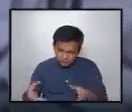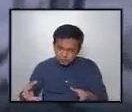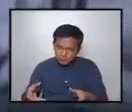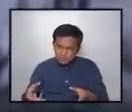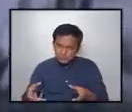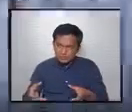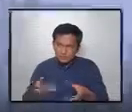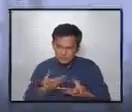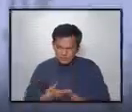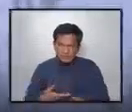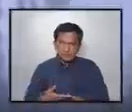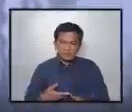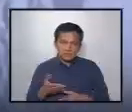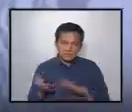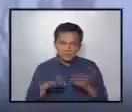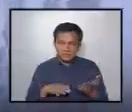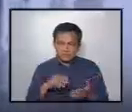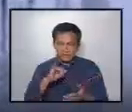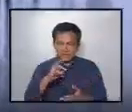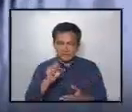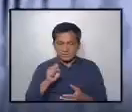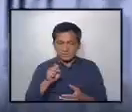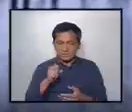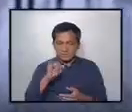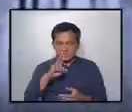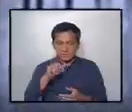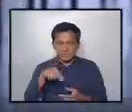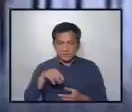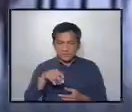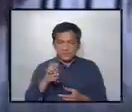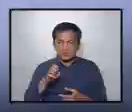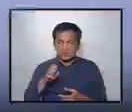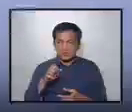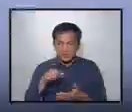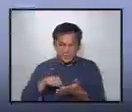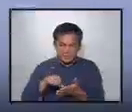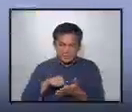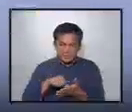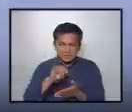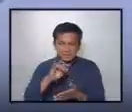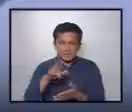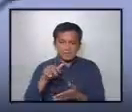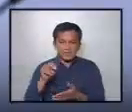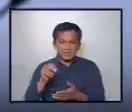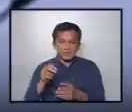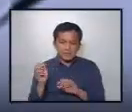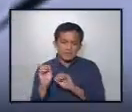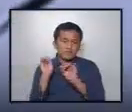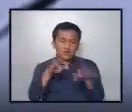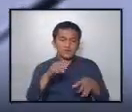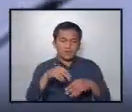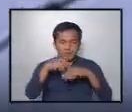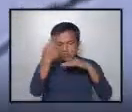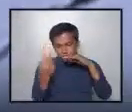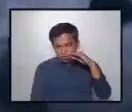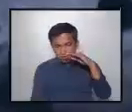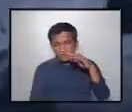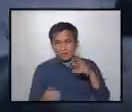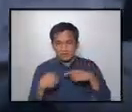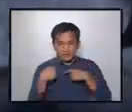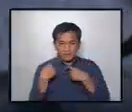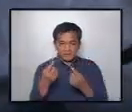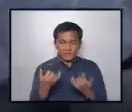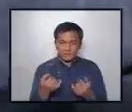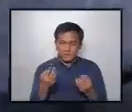mamatay sa gutom. Ang mga ISIS sa Iraq, tutunawin ka raw sa asido. O sa Iran, iuhulog ka mula sa mataas sa lugar. At hanggang ngayon, sa